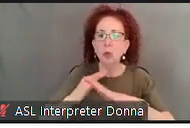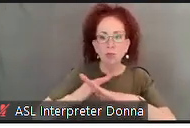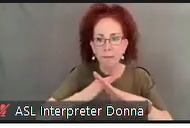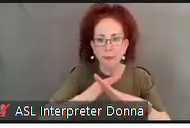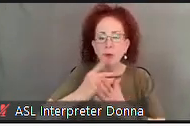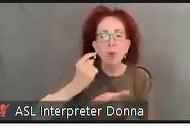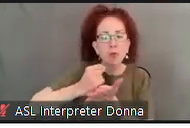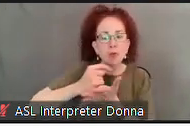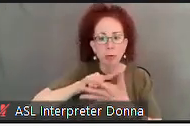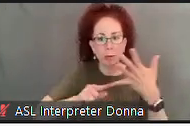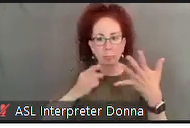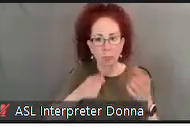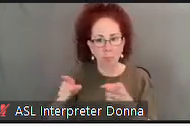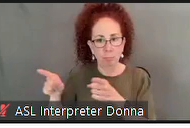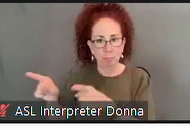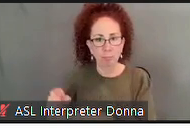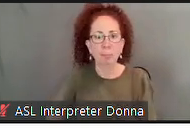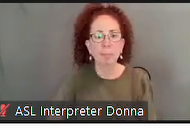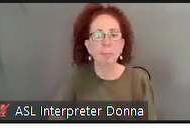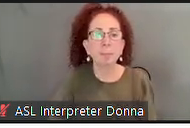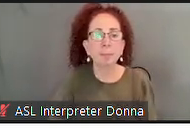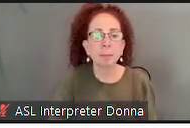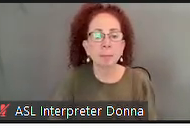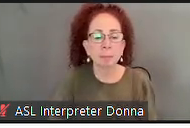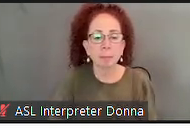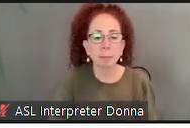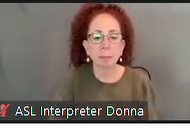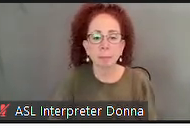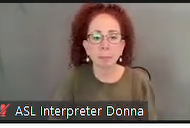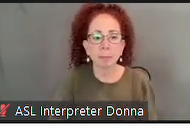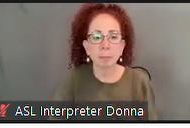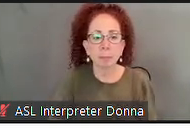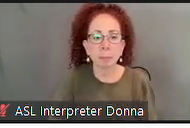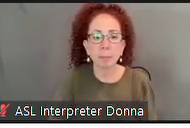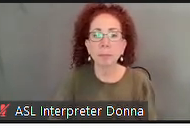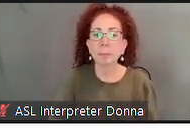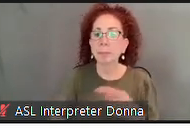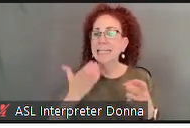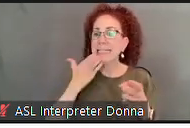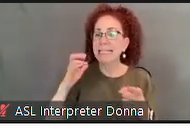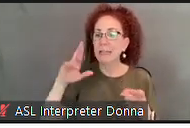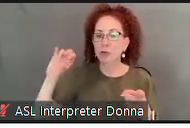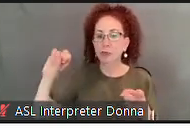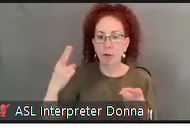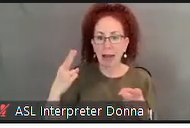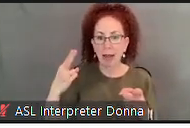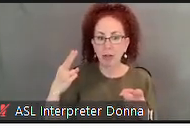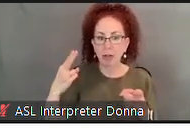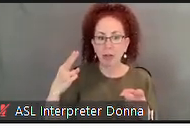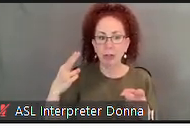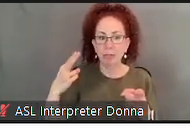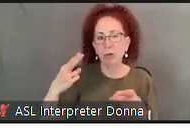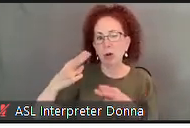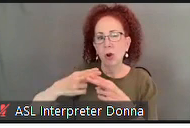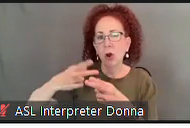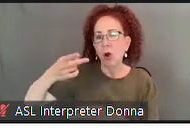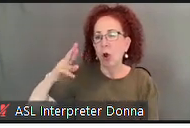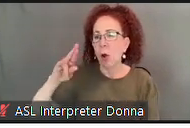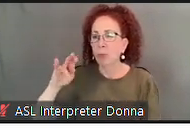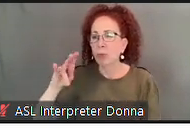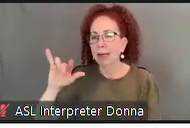这个呢，我们就是能够通过有一正确的一个概念来了解这个情况。